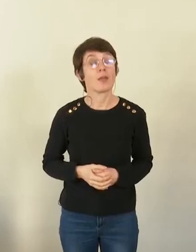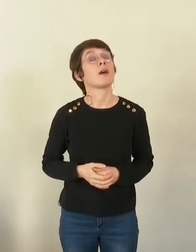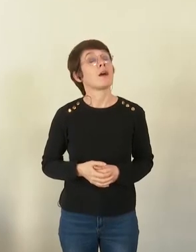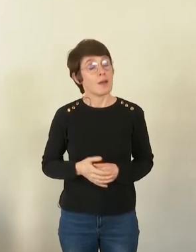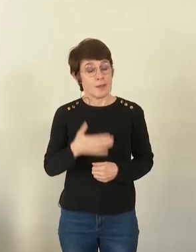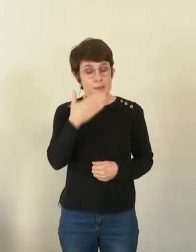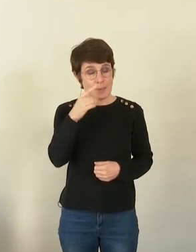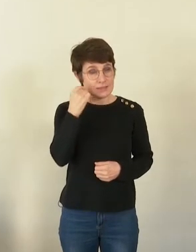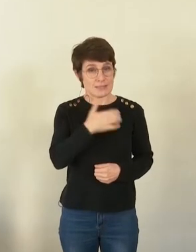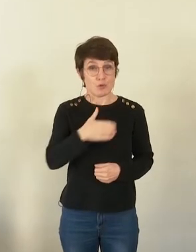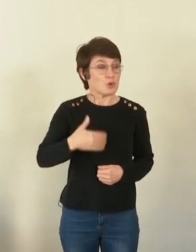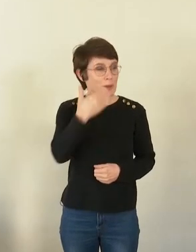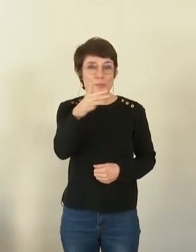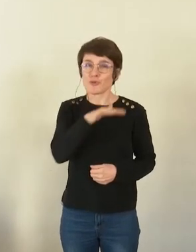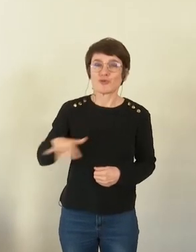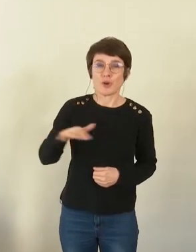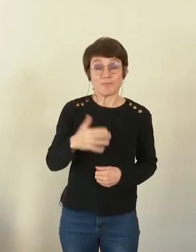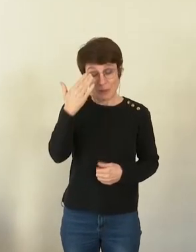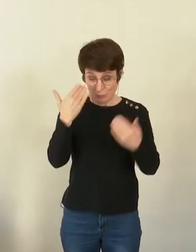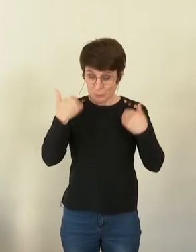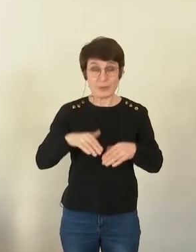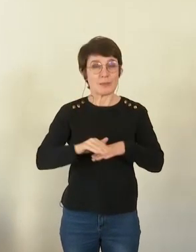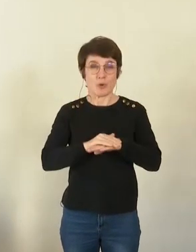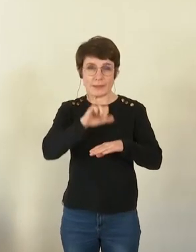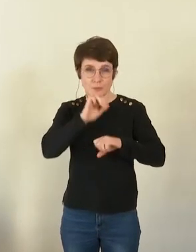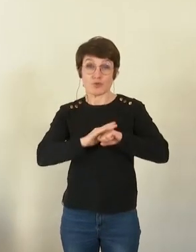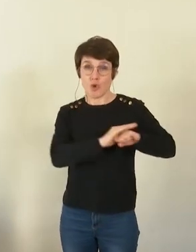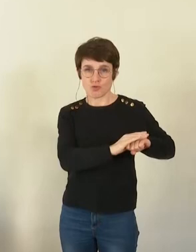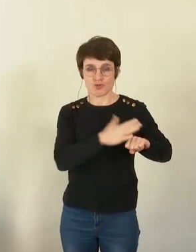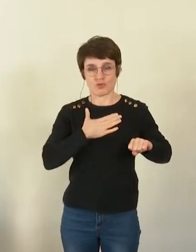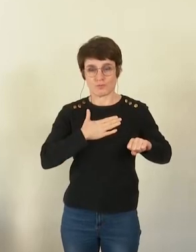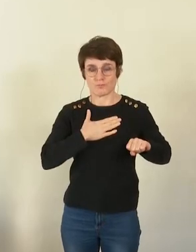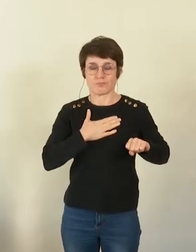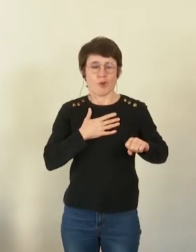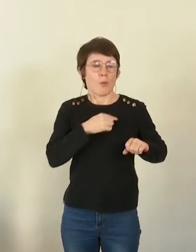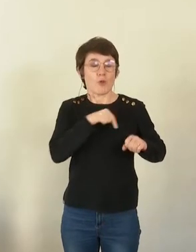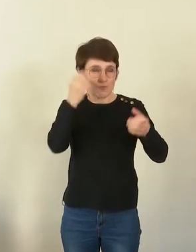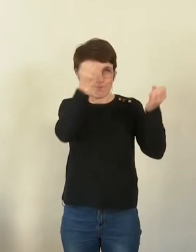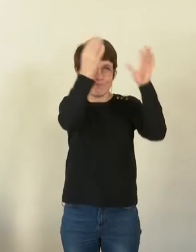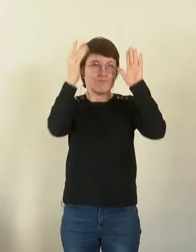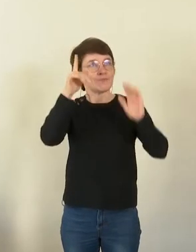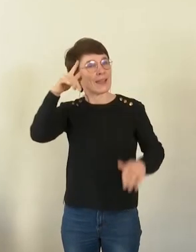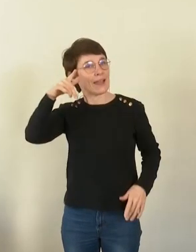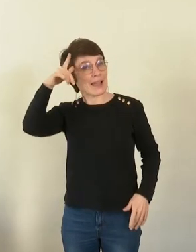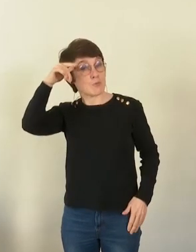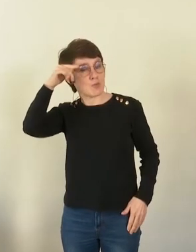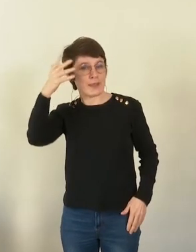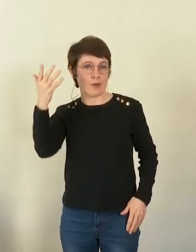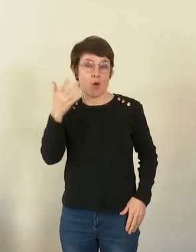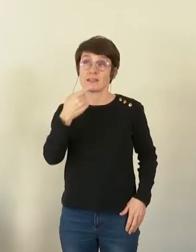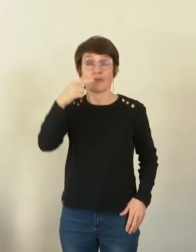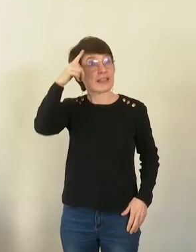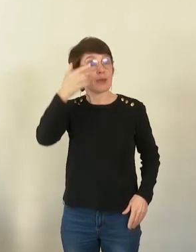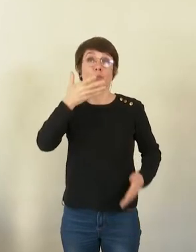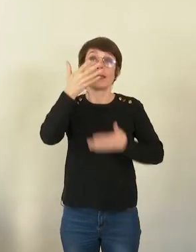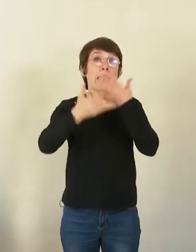tous quand on est de gauche on se donne une certaine idée de la République elle ne doit pas exister qu'en droit elle